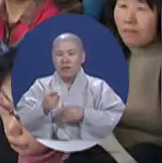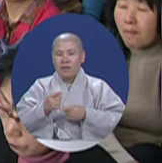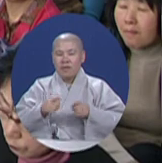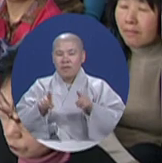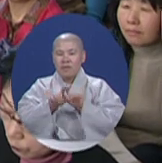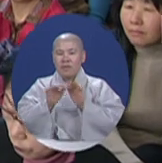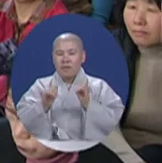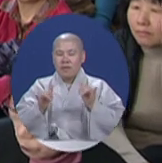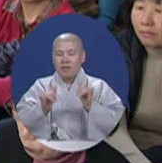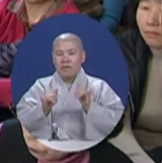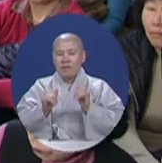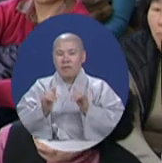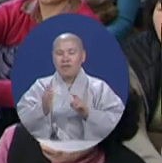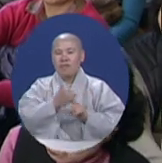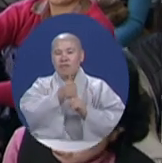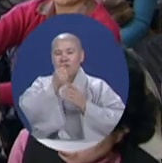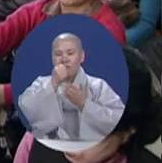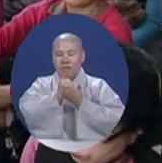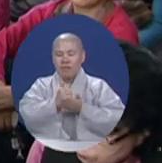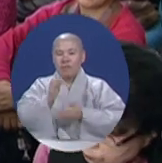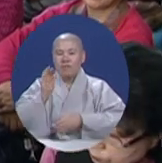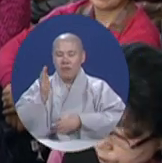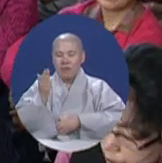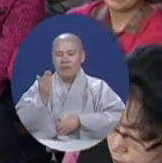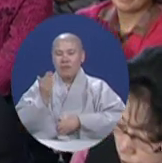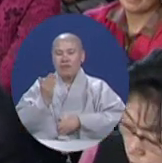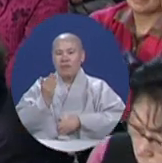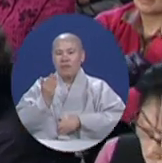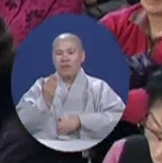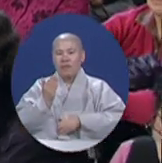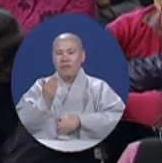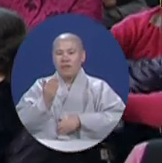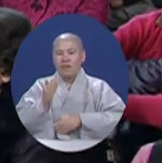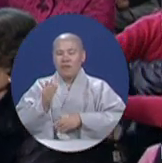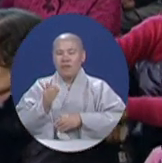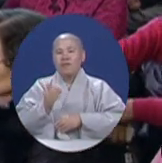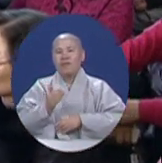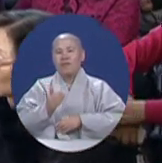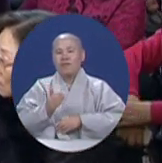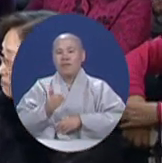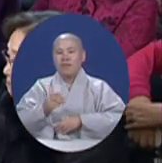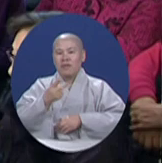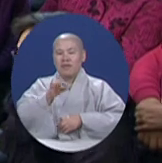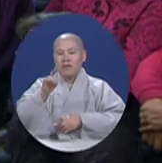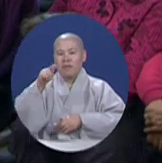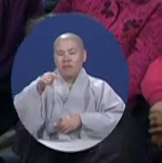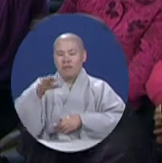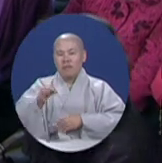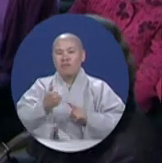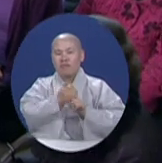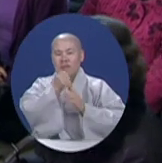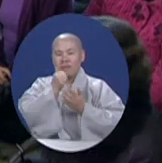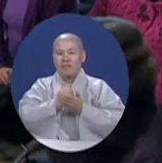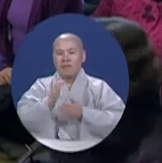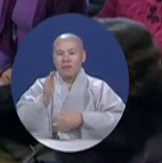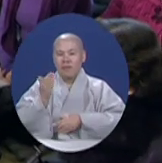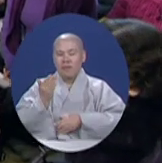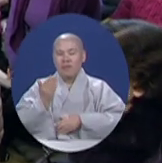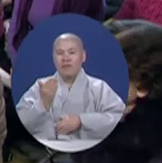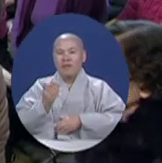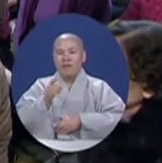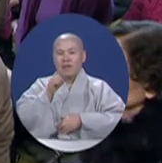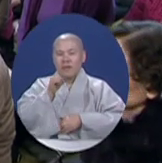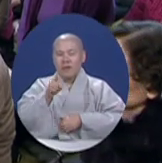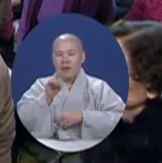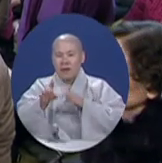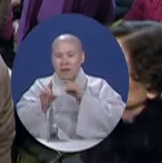대중이 하나의 부처님이에요. 이게 바로 대중이 부처님이다 이 뜻입니다. 한